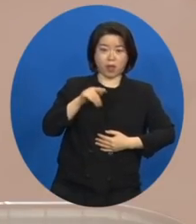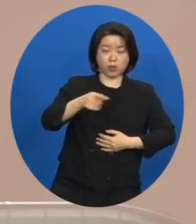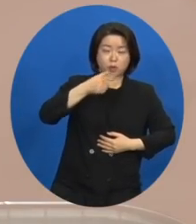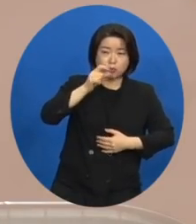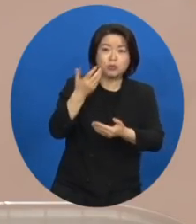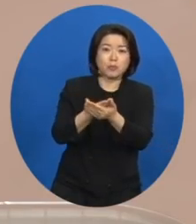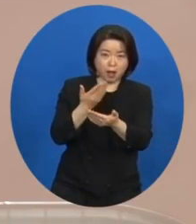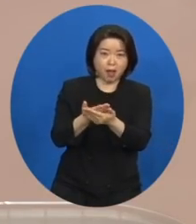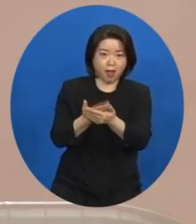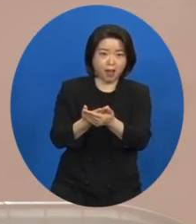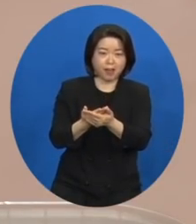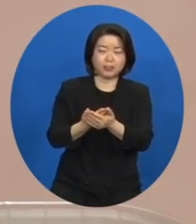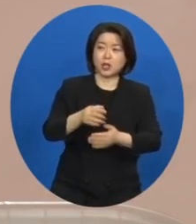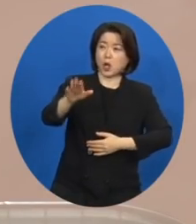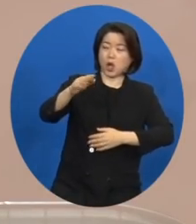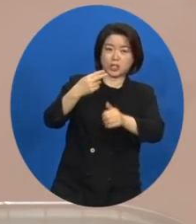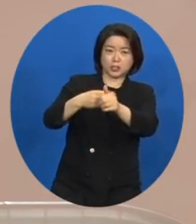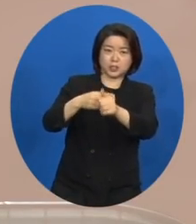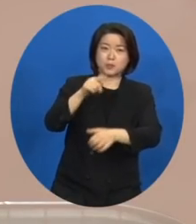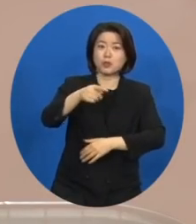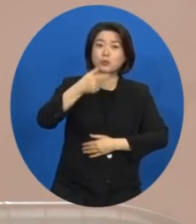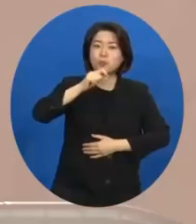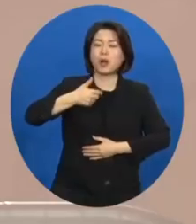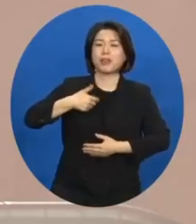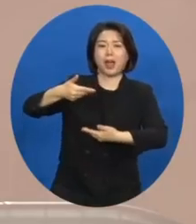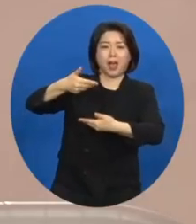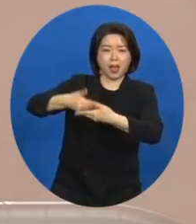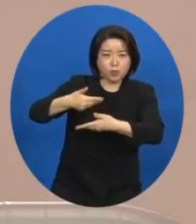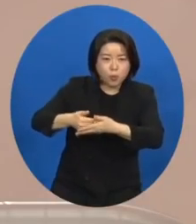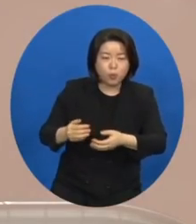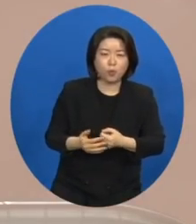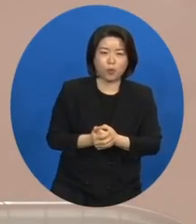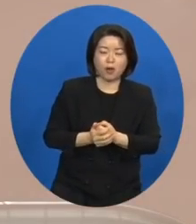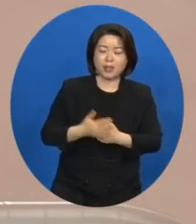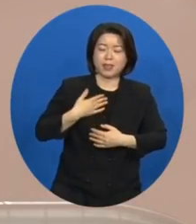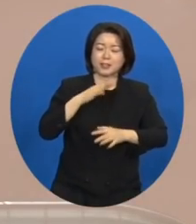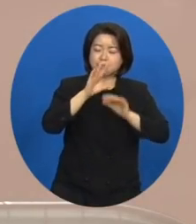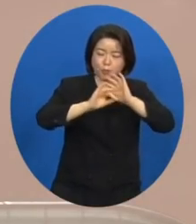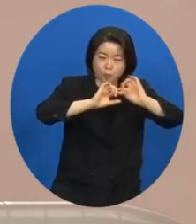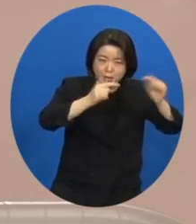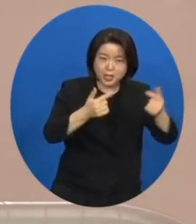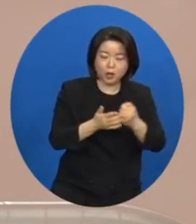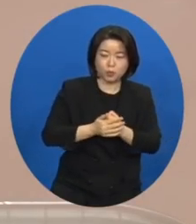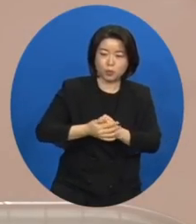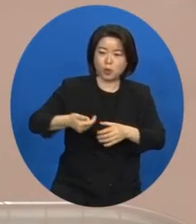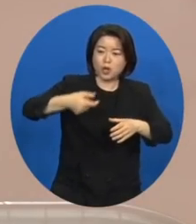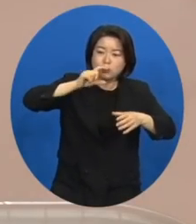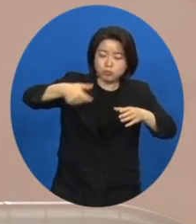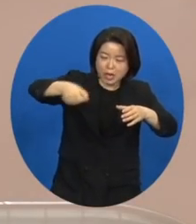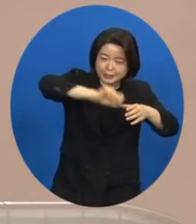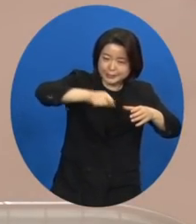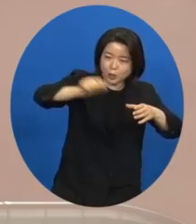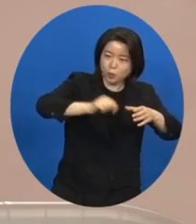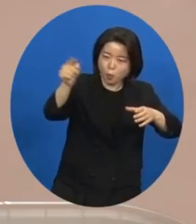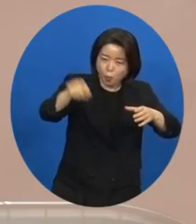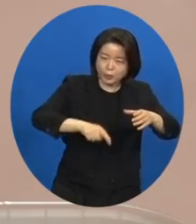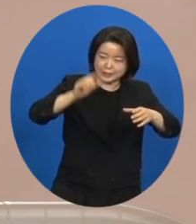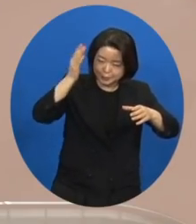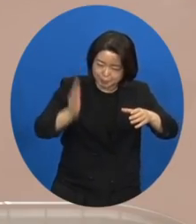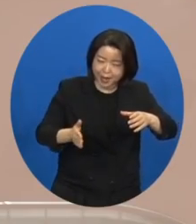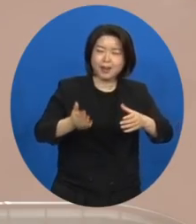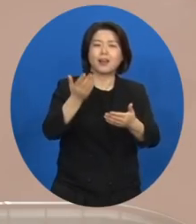15절에 선생님 글 물은 알게 해주셔서 내가 먹 마르지도 않고 또 물을 길으러 여기까지 나오지도 않게